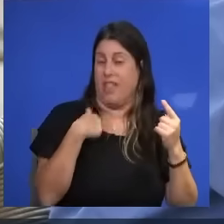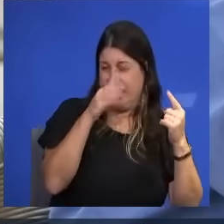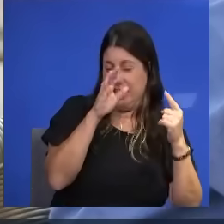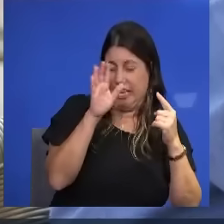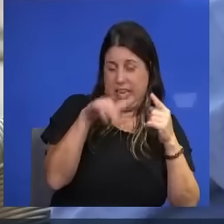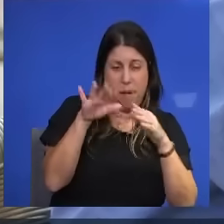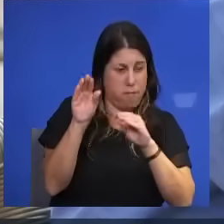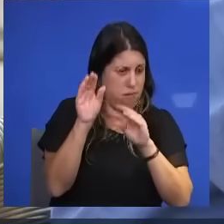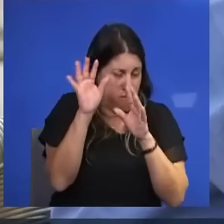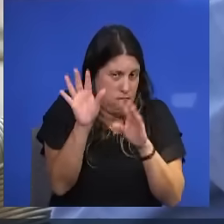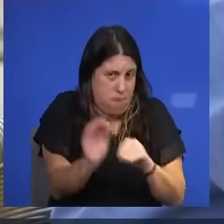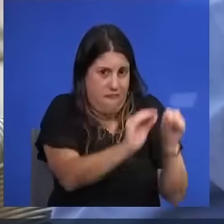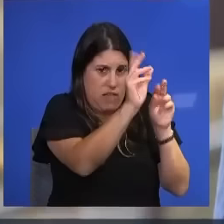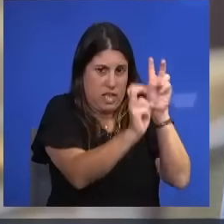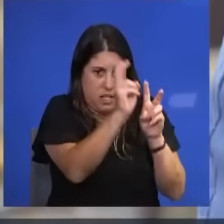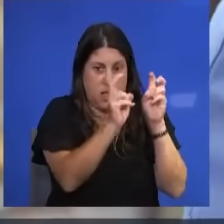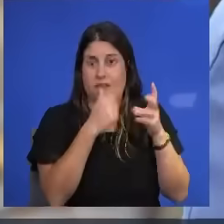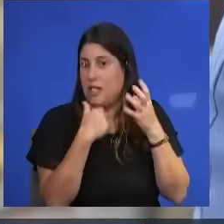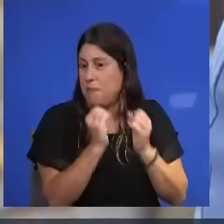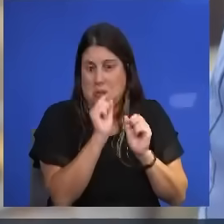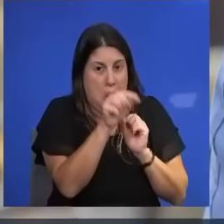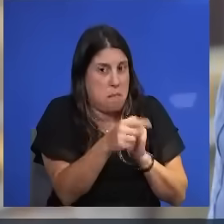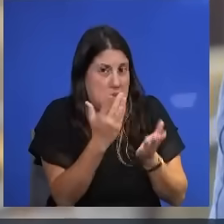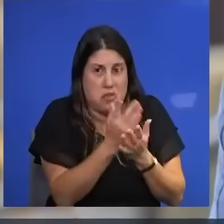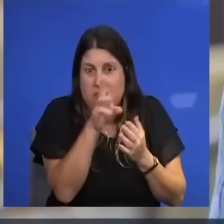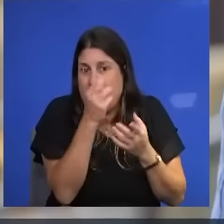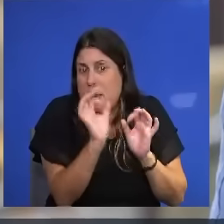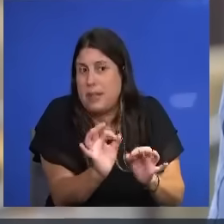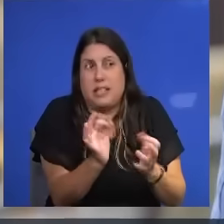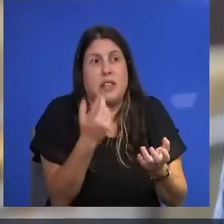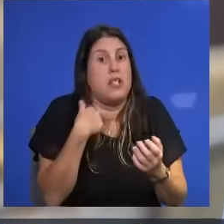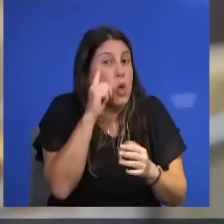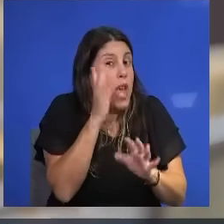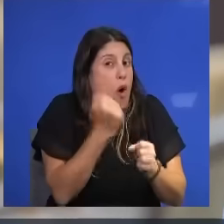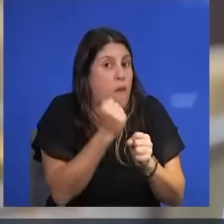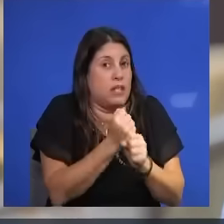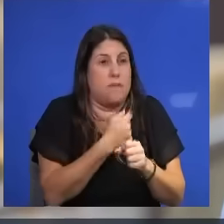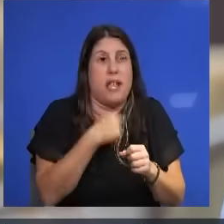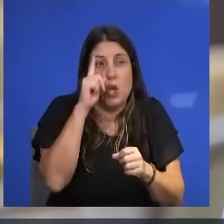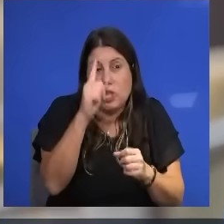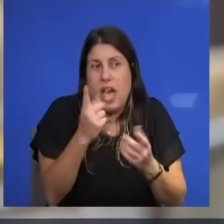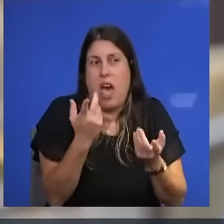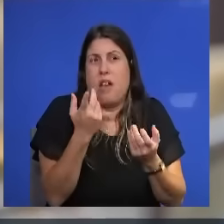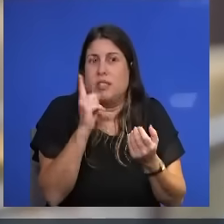בטוח שיגיעו, שאומר, תהיה בסדר. אני יודע איך עובדים. אני יודע ש...